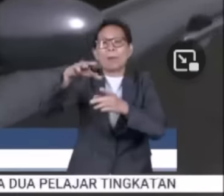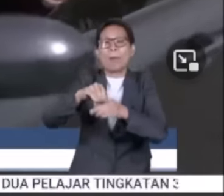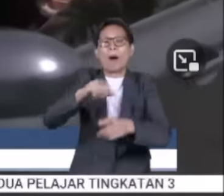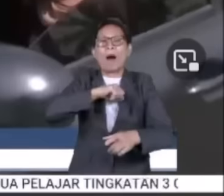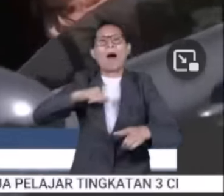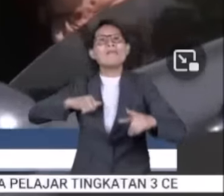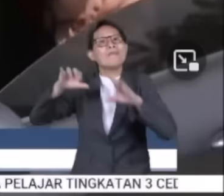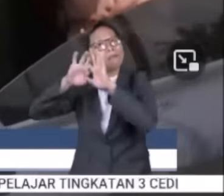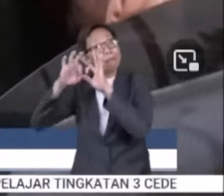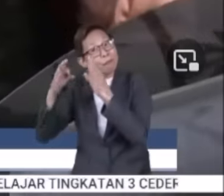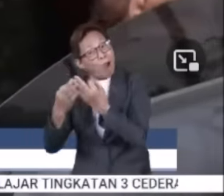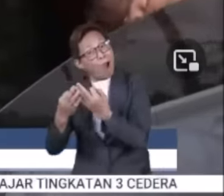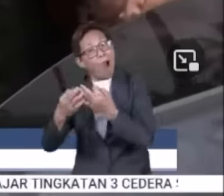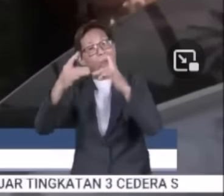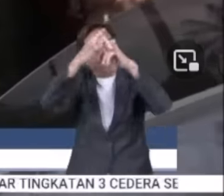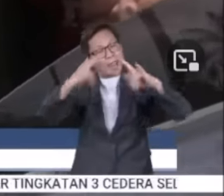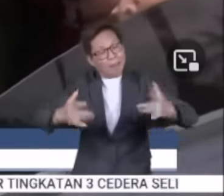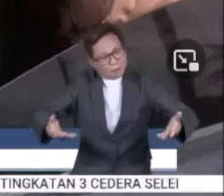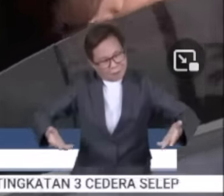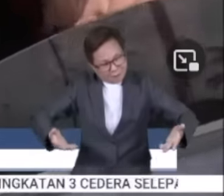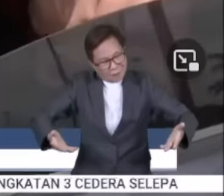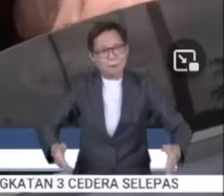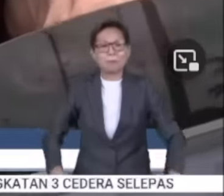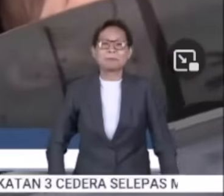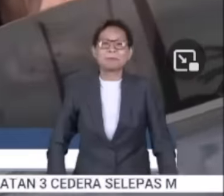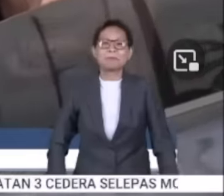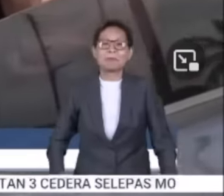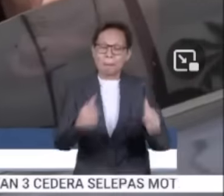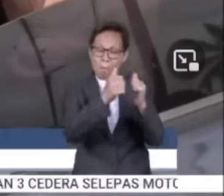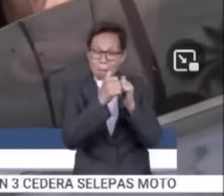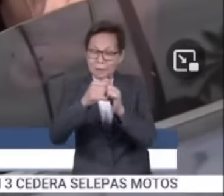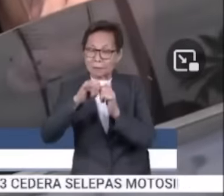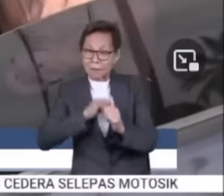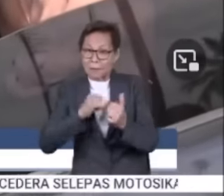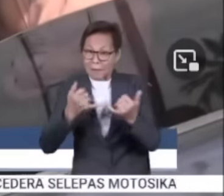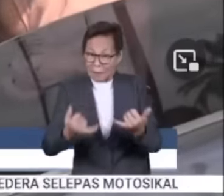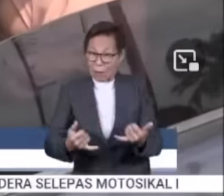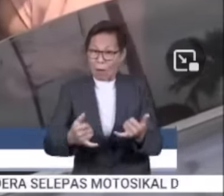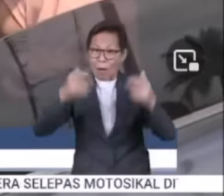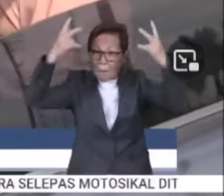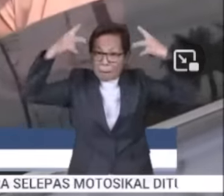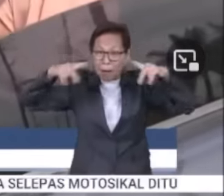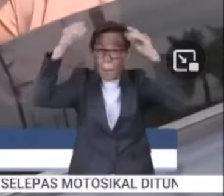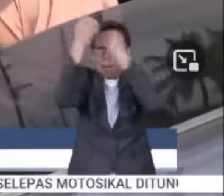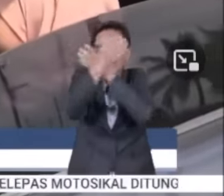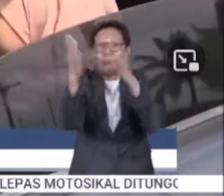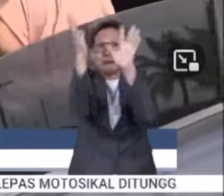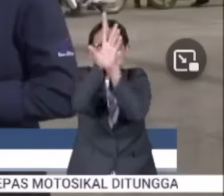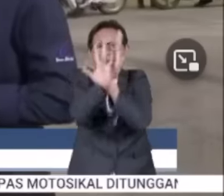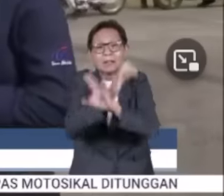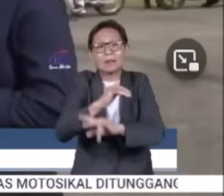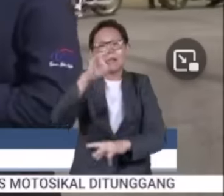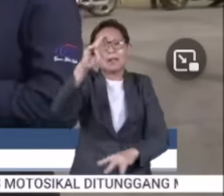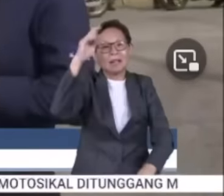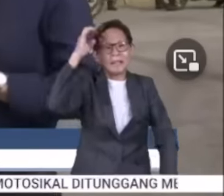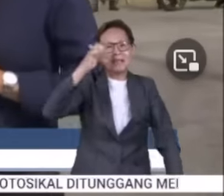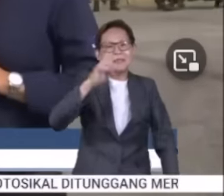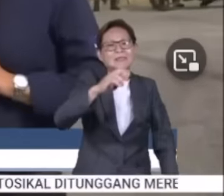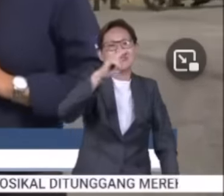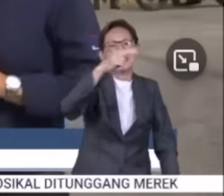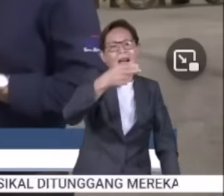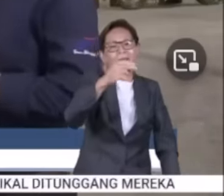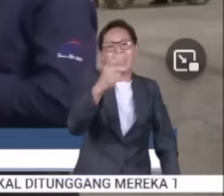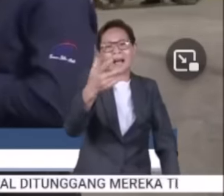ahli keluarga kem pakit ini sendiri. Dan bersama saya ketika ini Pengarah Penyiaran Negeri Sarawak Encik Nasrul Hakim